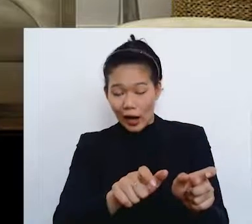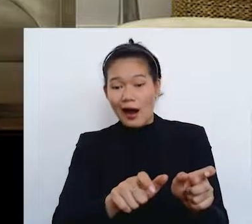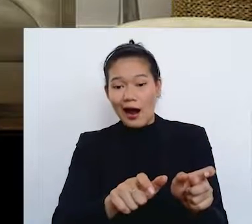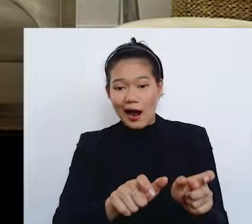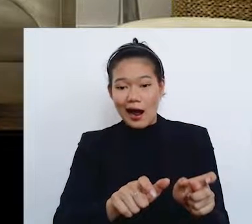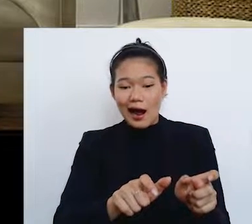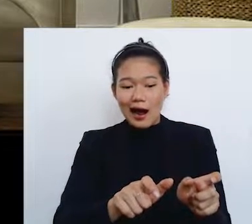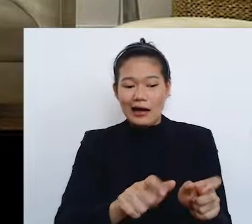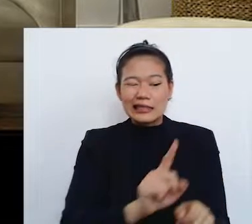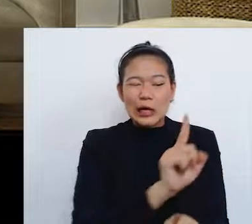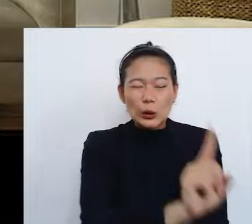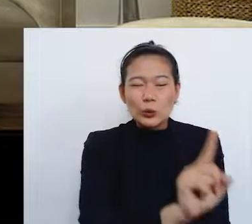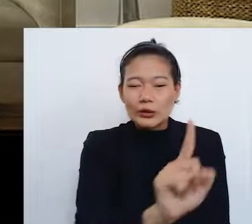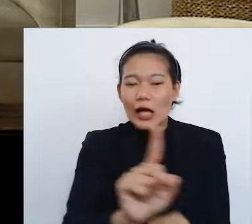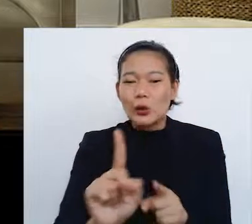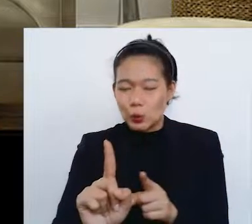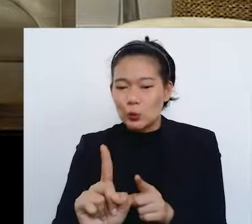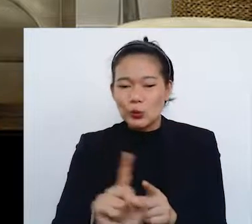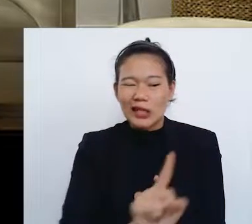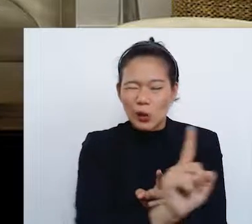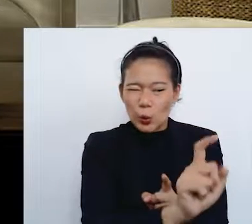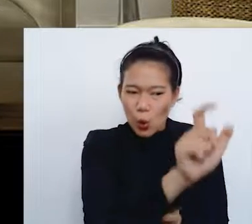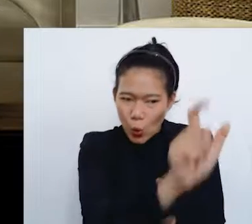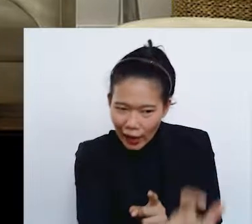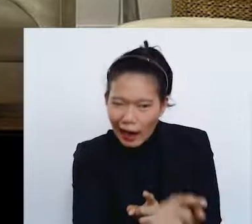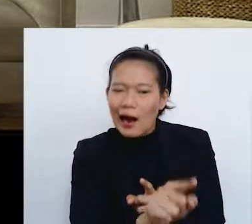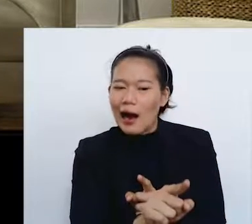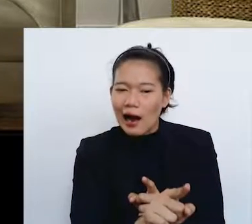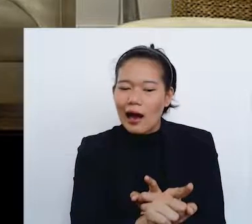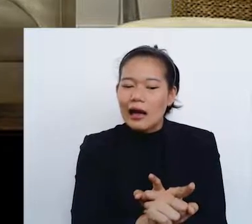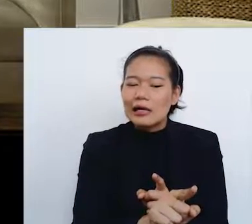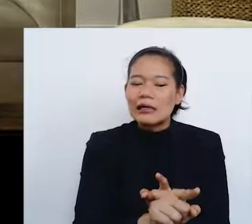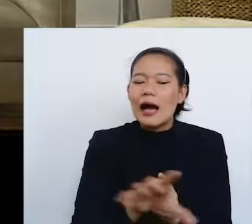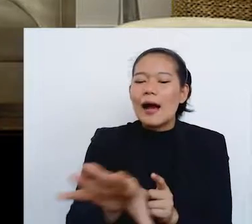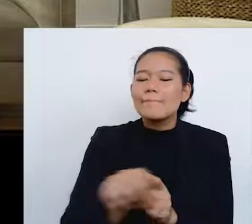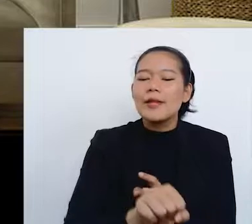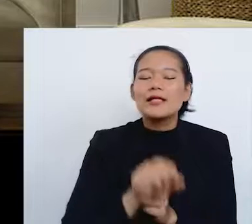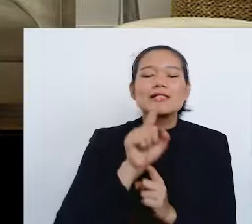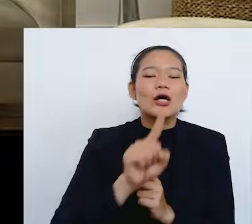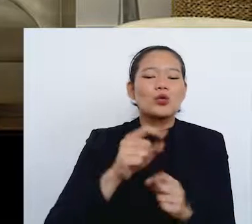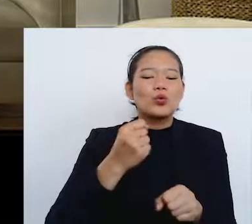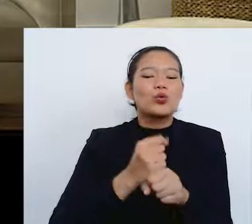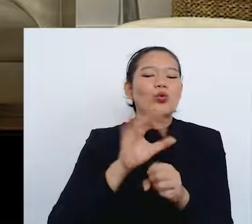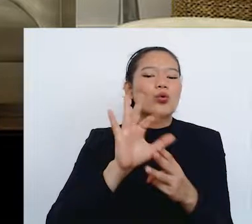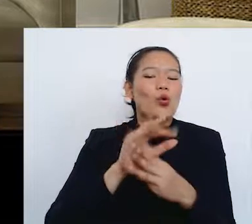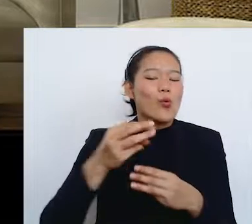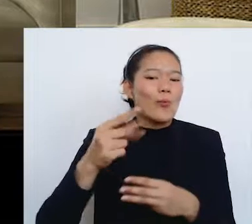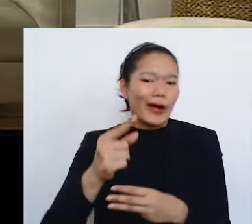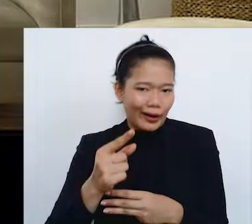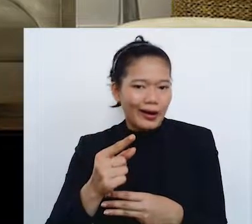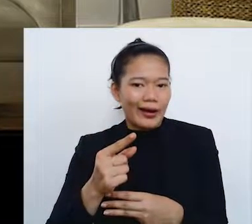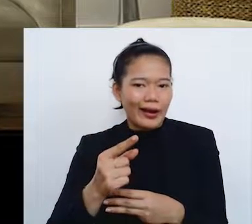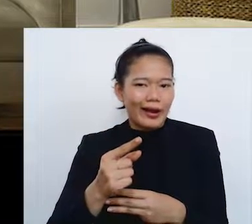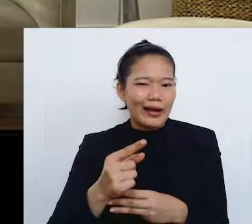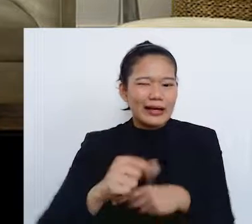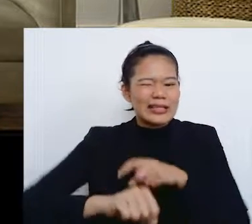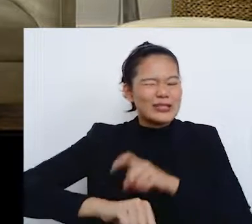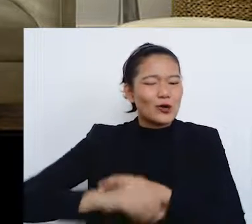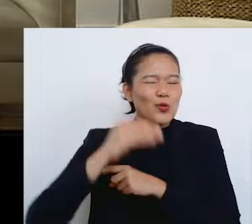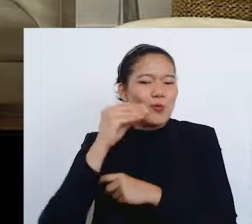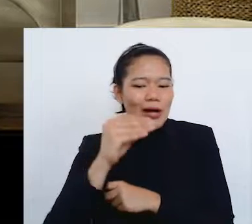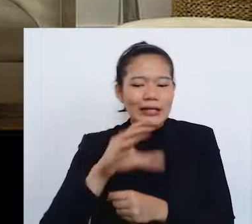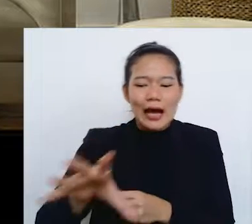mengambil masing-masing tiap orang itu satu gomer roti mana di